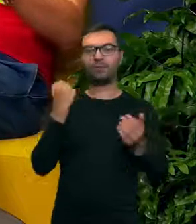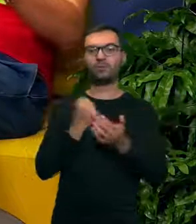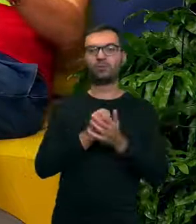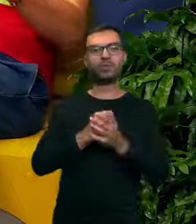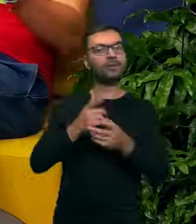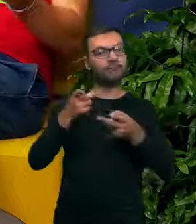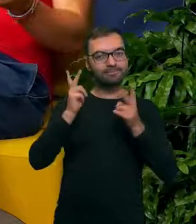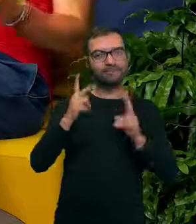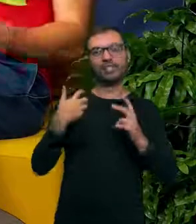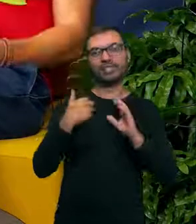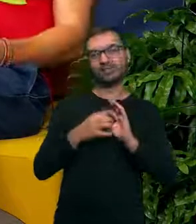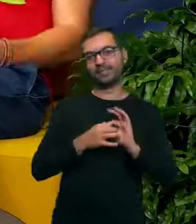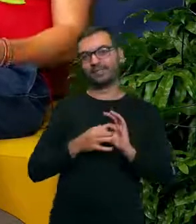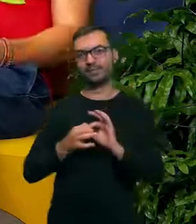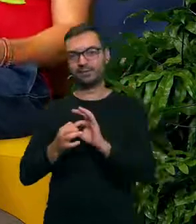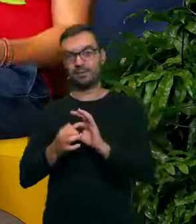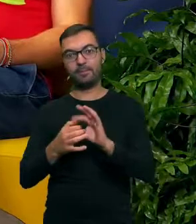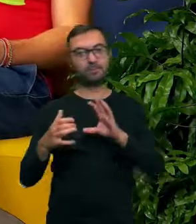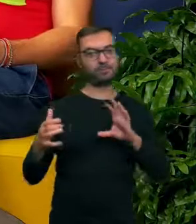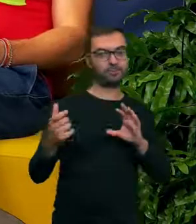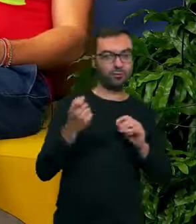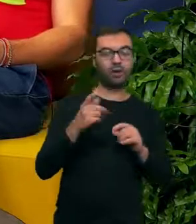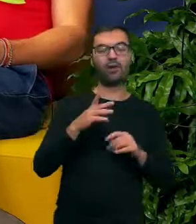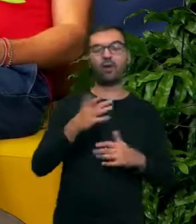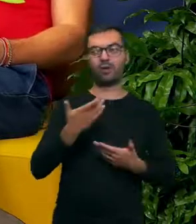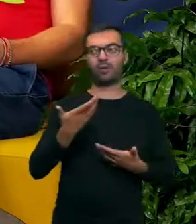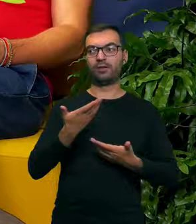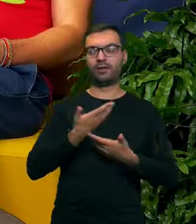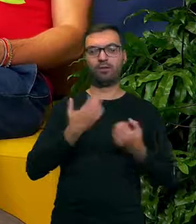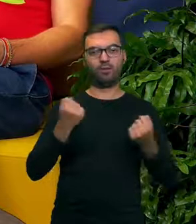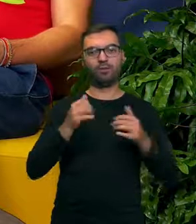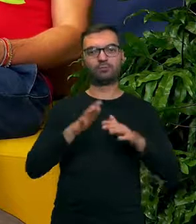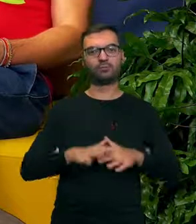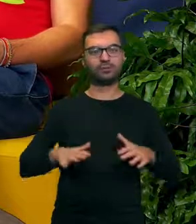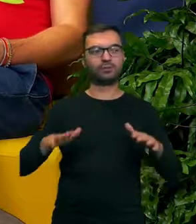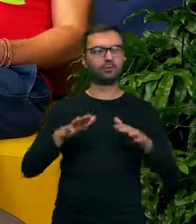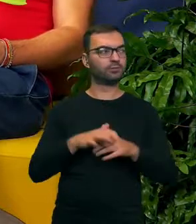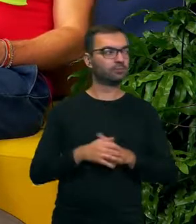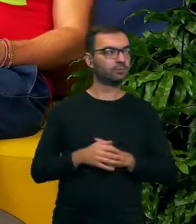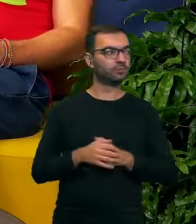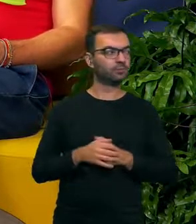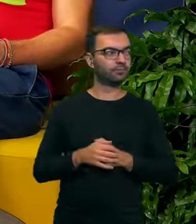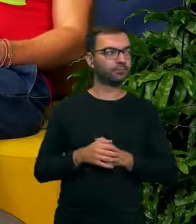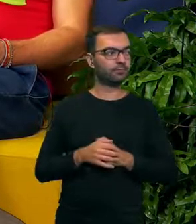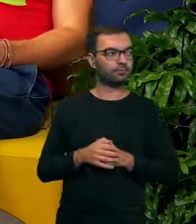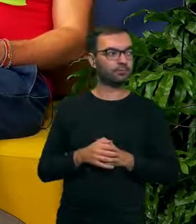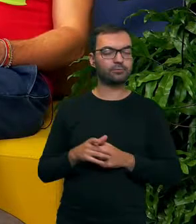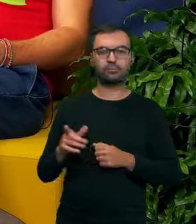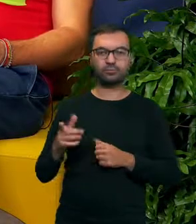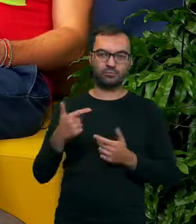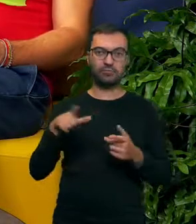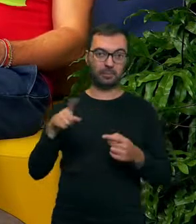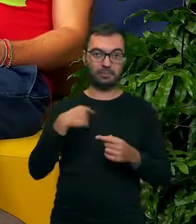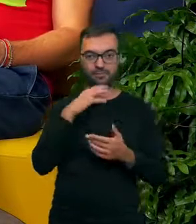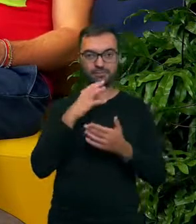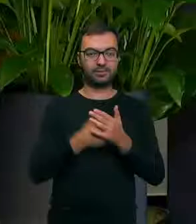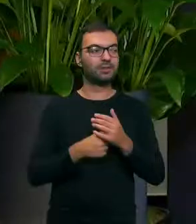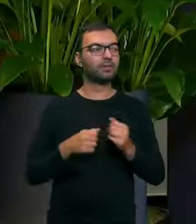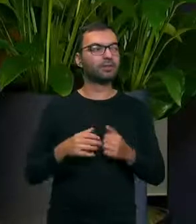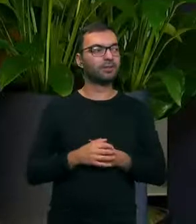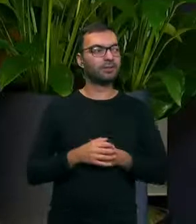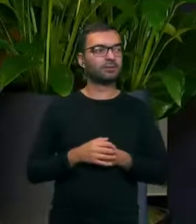dosłownego odnoszenia się, no to dało bardzo dużą przestrzeń, z której myśmy po prostu mogli skorzystać. A na jakim